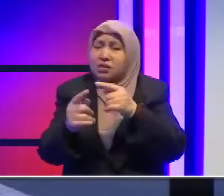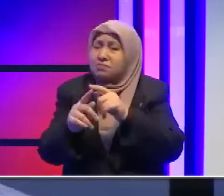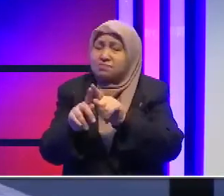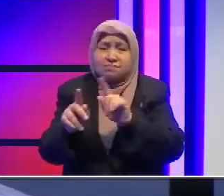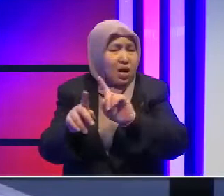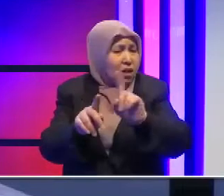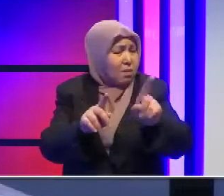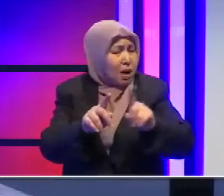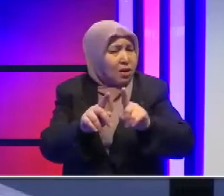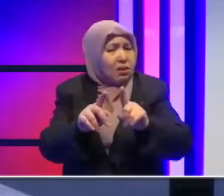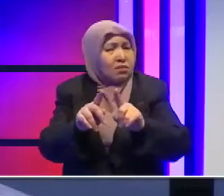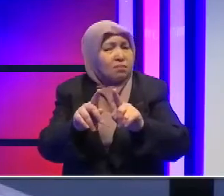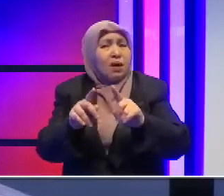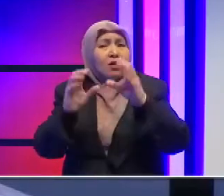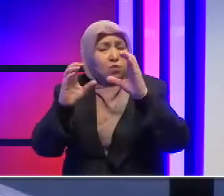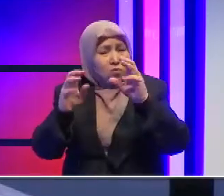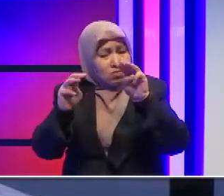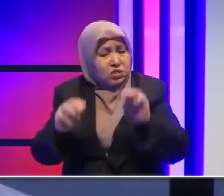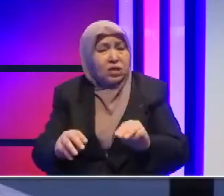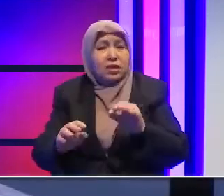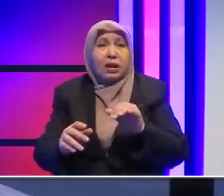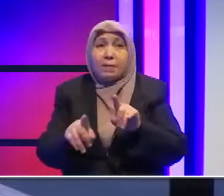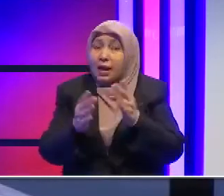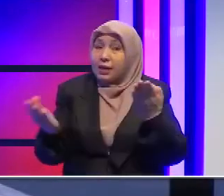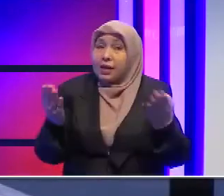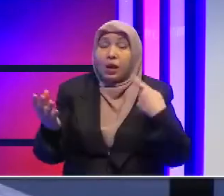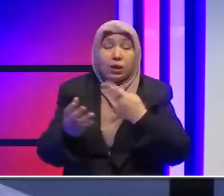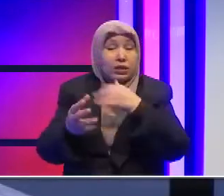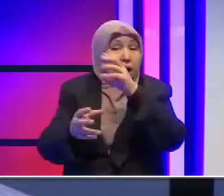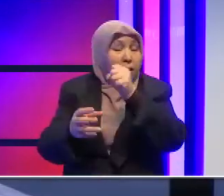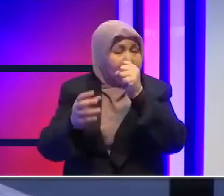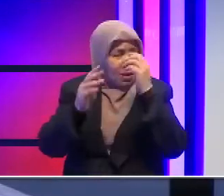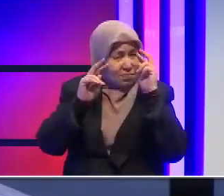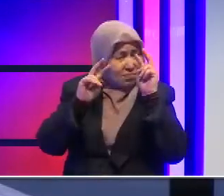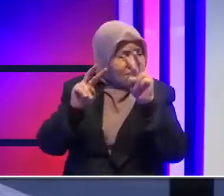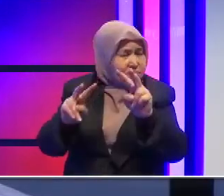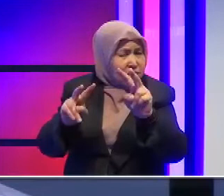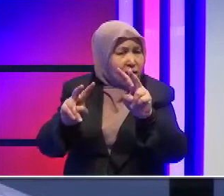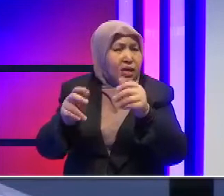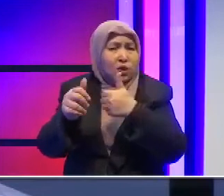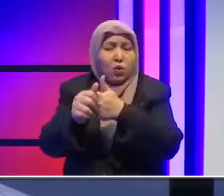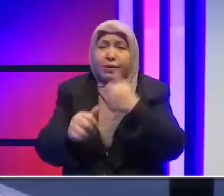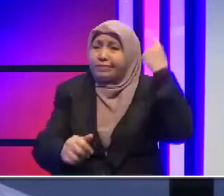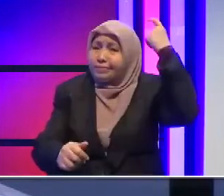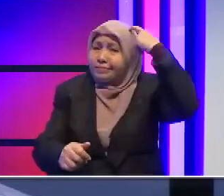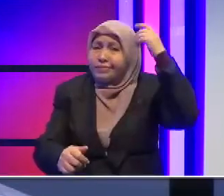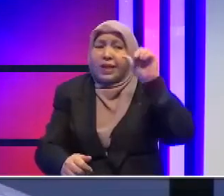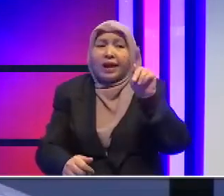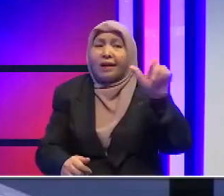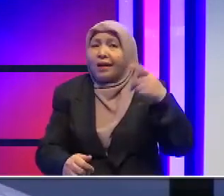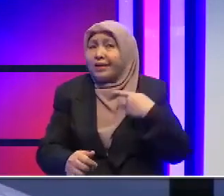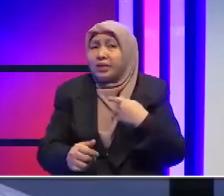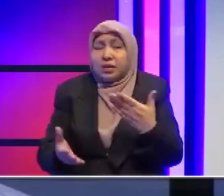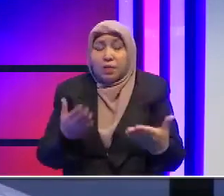manusia. Berbanding kalau kita cuma mengambil perspektif rezeki itu mengikut kepada acuan akal kita yang